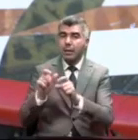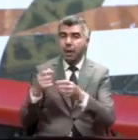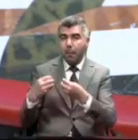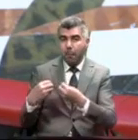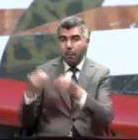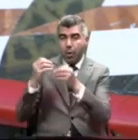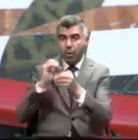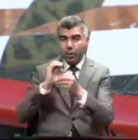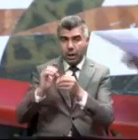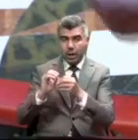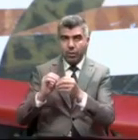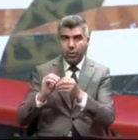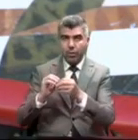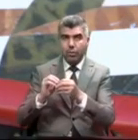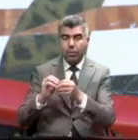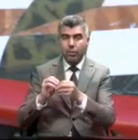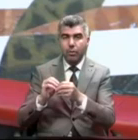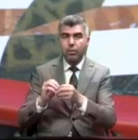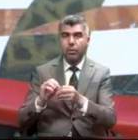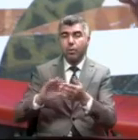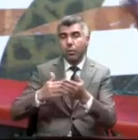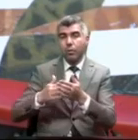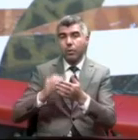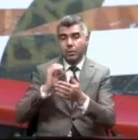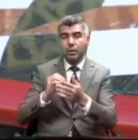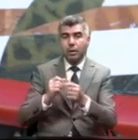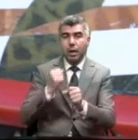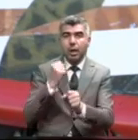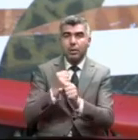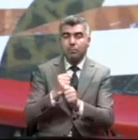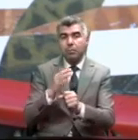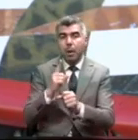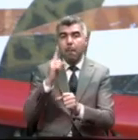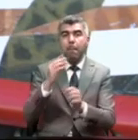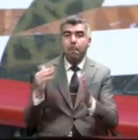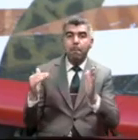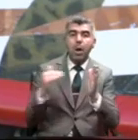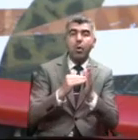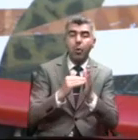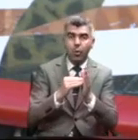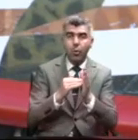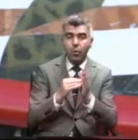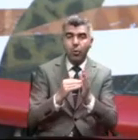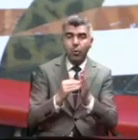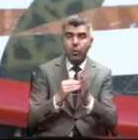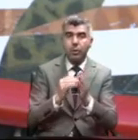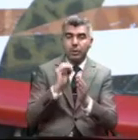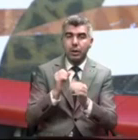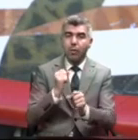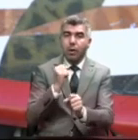ديالنا هذه المنصه كتشغل اكثر من مليون ديال